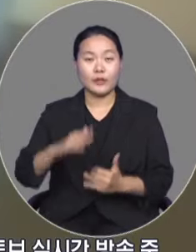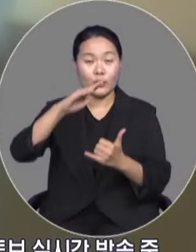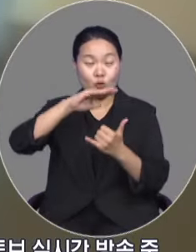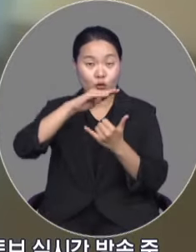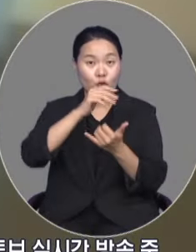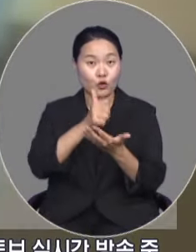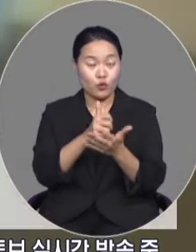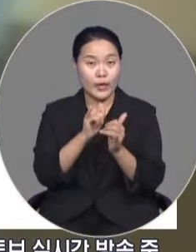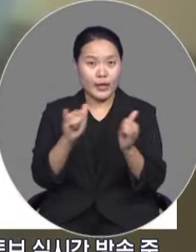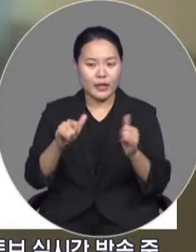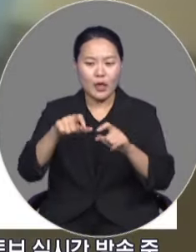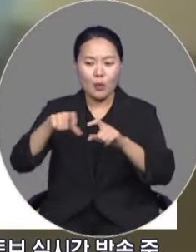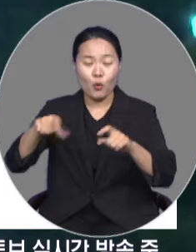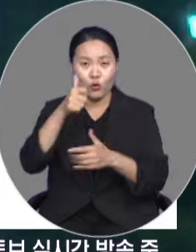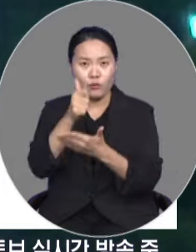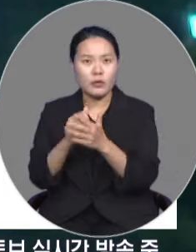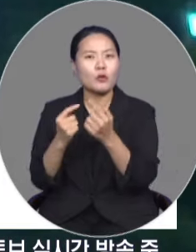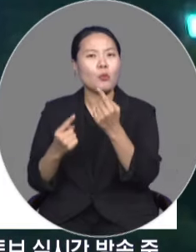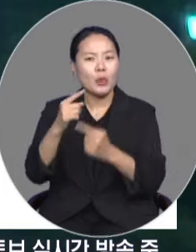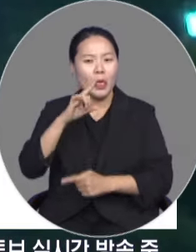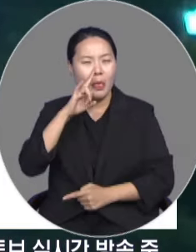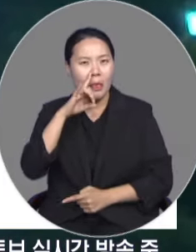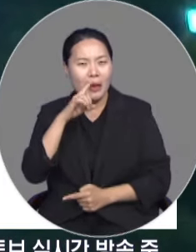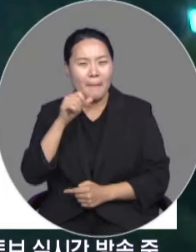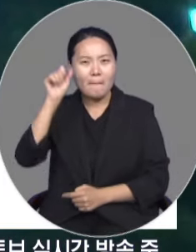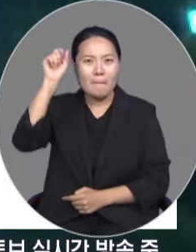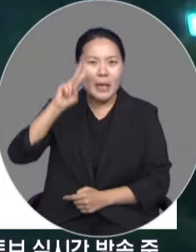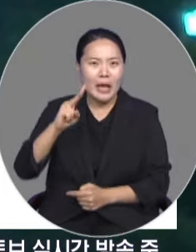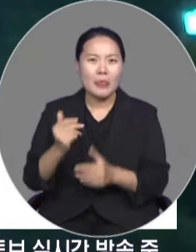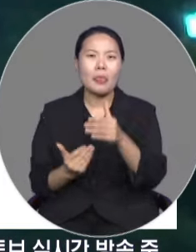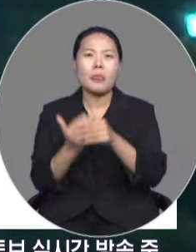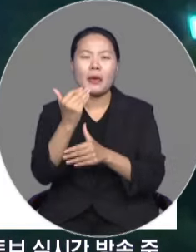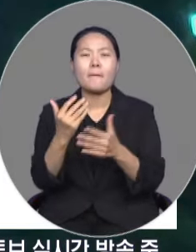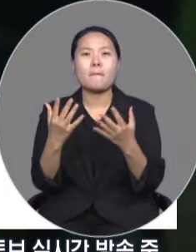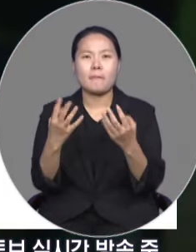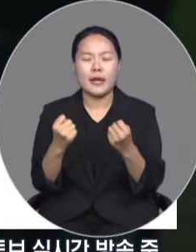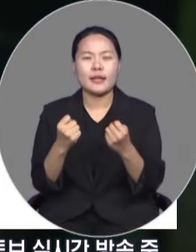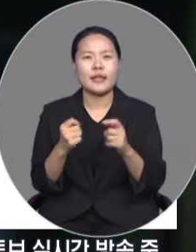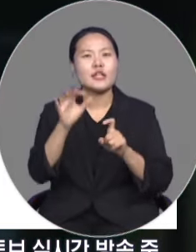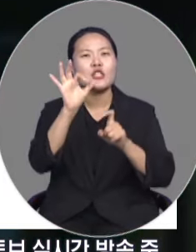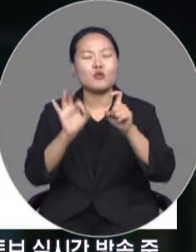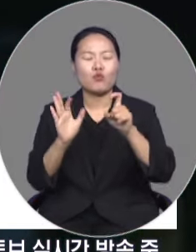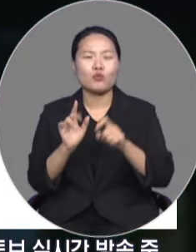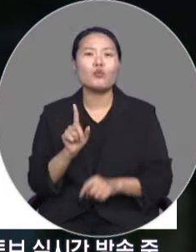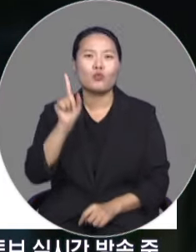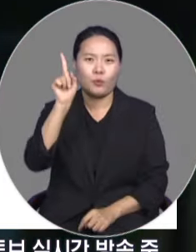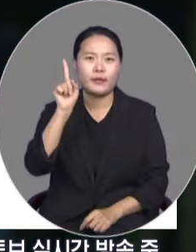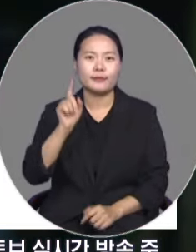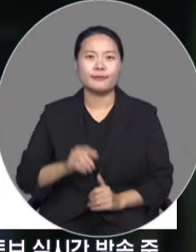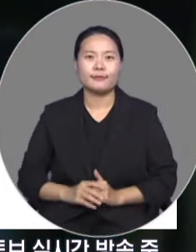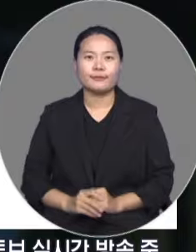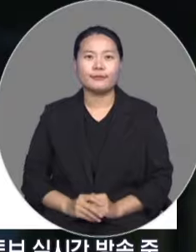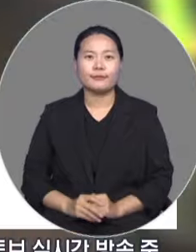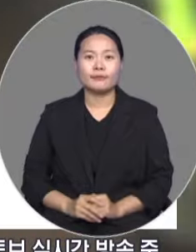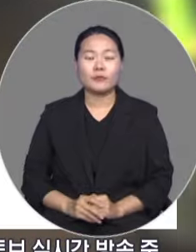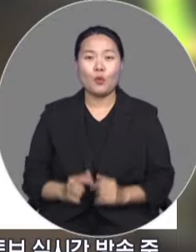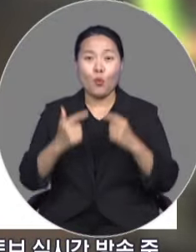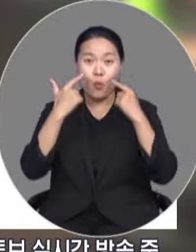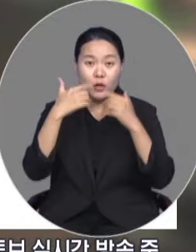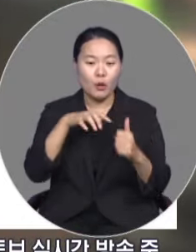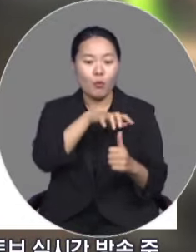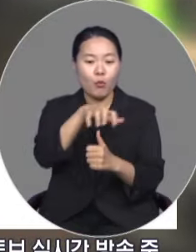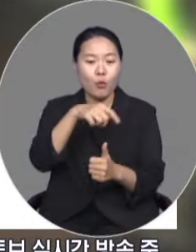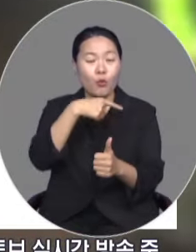소년범들의 경우 일반 범죄자보다 호기심이나 우발적인 범행 비중이 각각 10%포인트 정도 높아 제대로